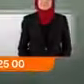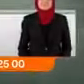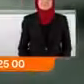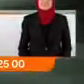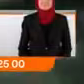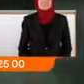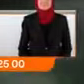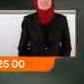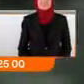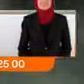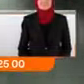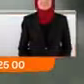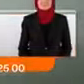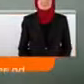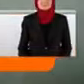bir